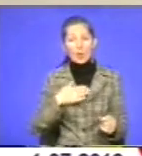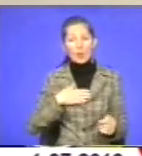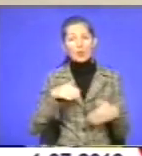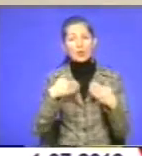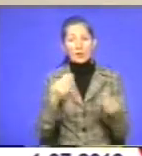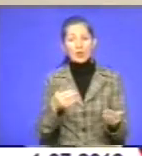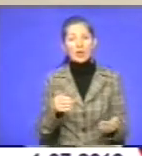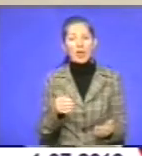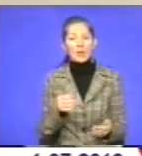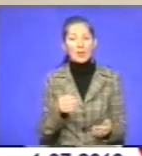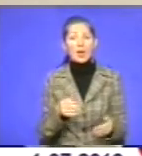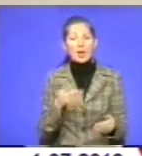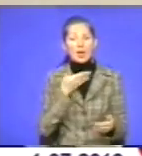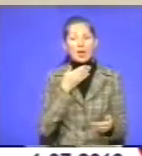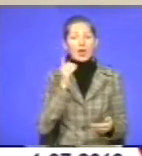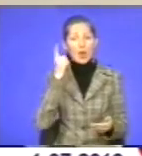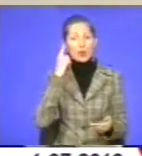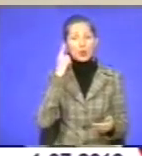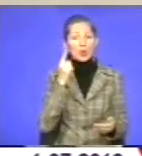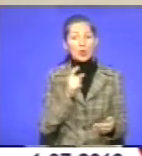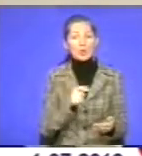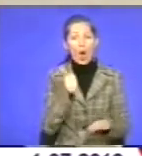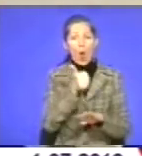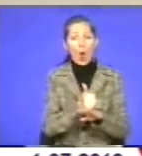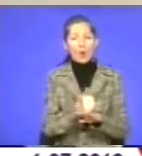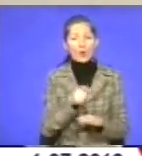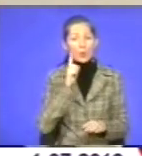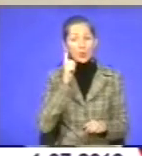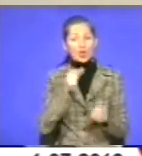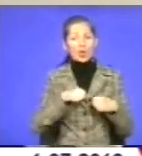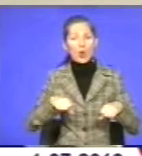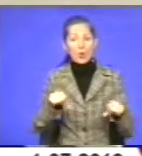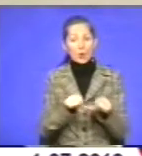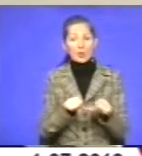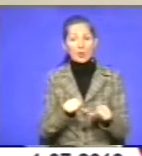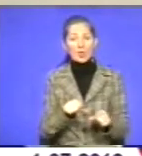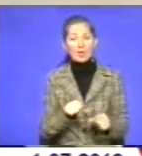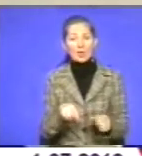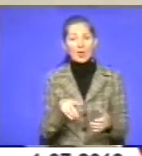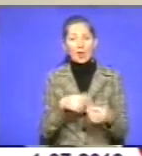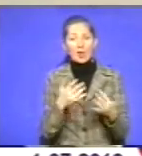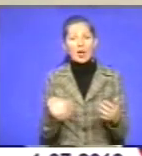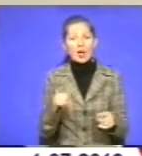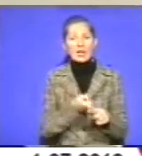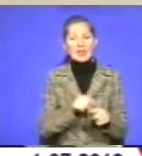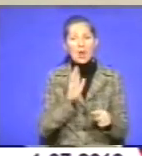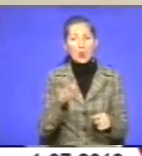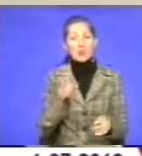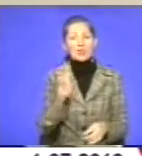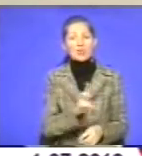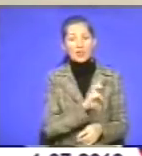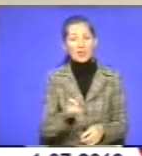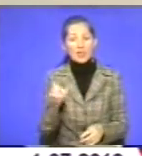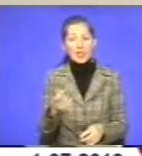нашої церкви. Це, зокрема, голова патріаршої молодіжної комісії, Сранківська голова комісії молодіжної так само. Тобто це будуть священники, які